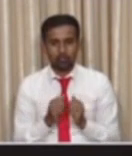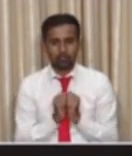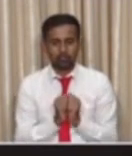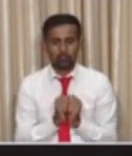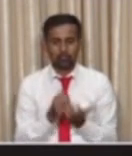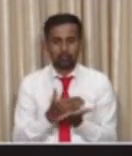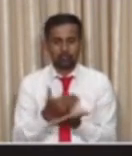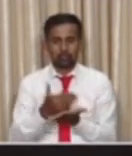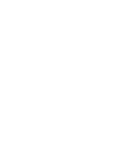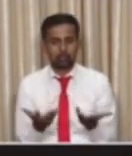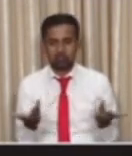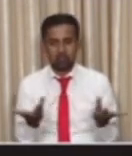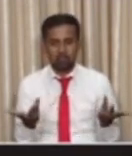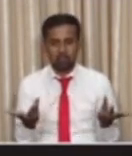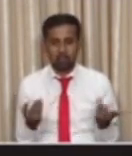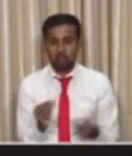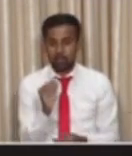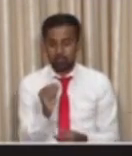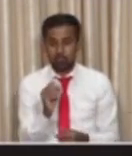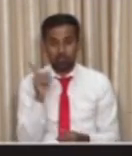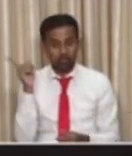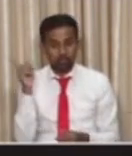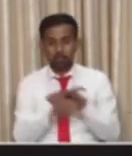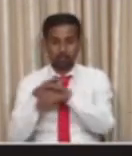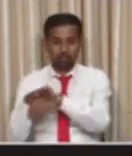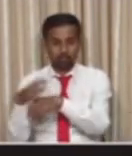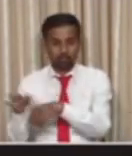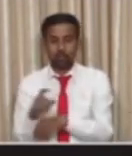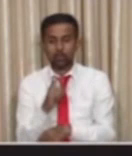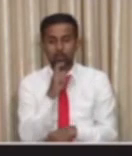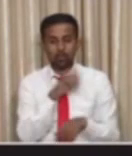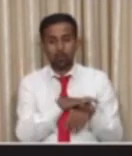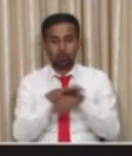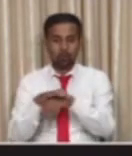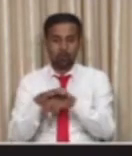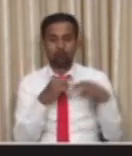කටයුතු බාධා කිරීමේ හැකියාවක් නැහැ. නමුත් එතෙන්ට ගෙනහිල්ලා මේ ප්‍රාවිඩි ඉදිරිපත් කිරීම